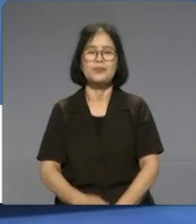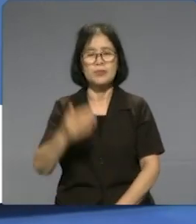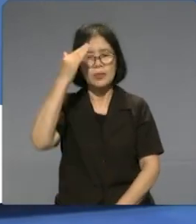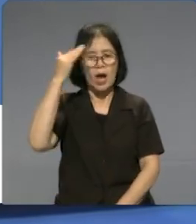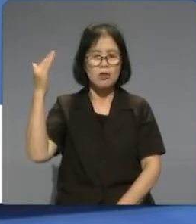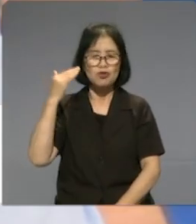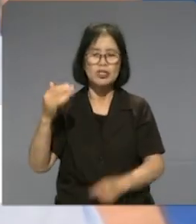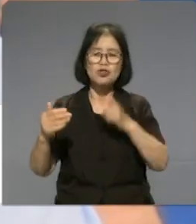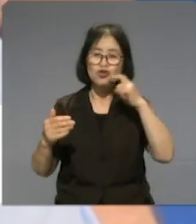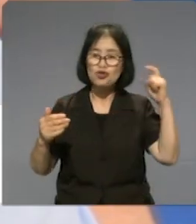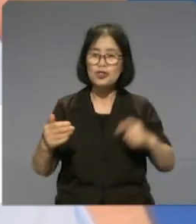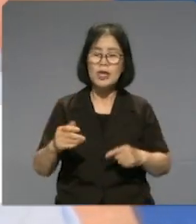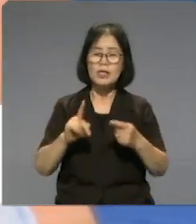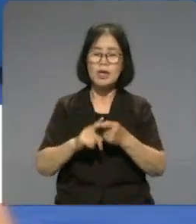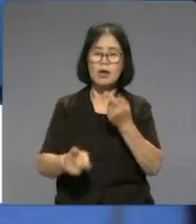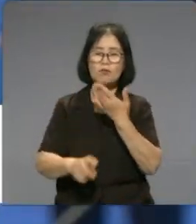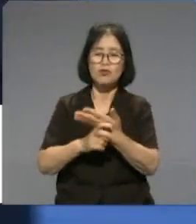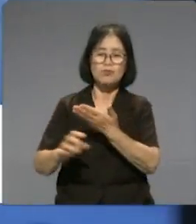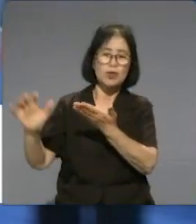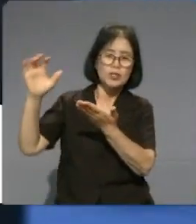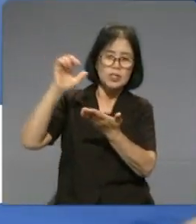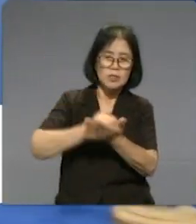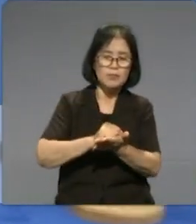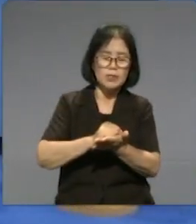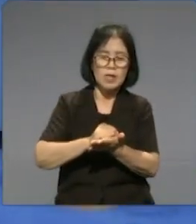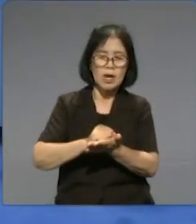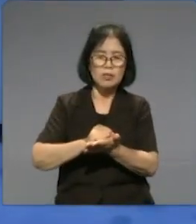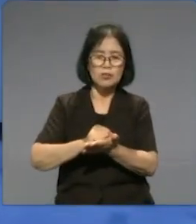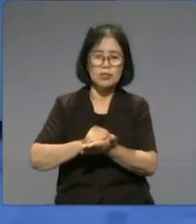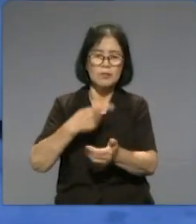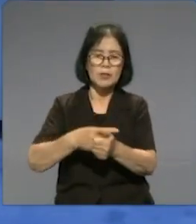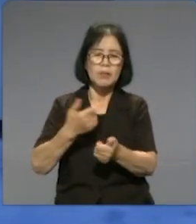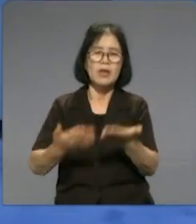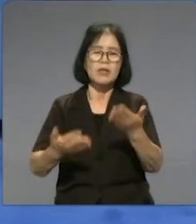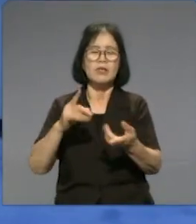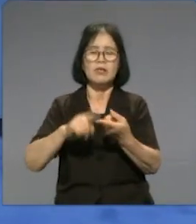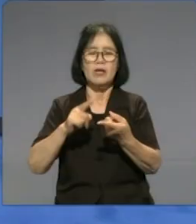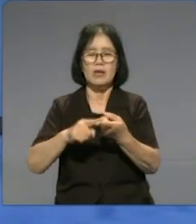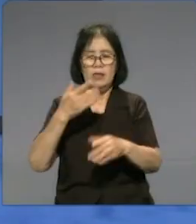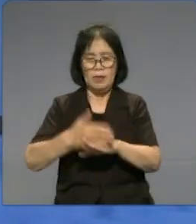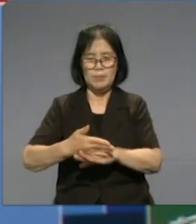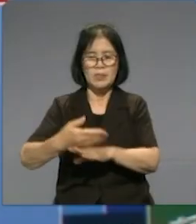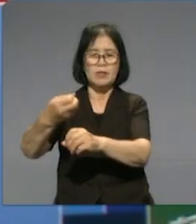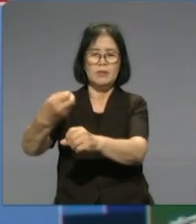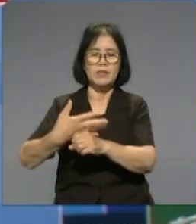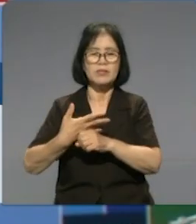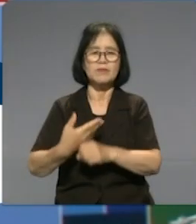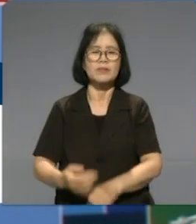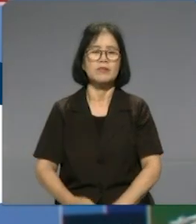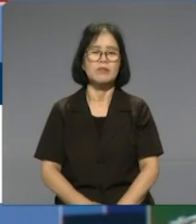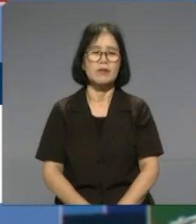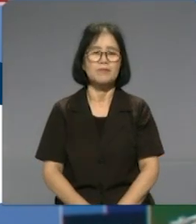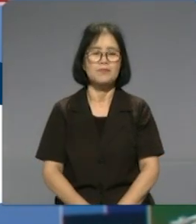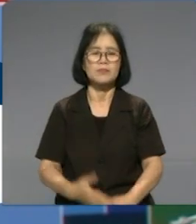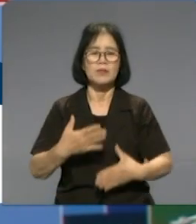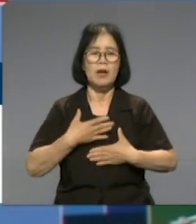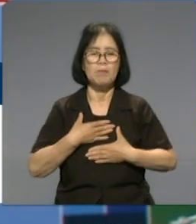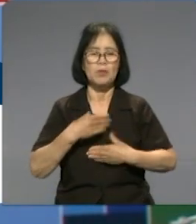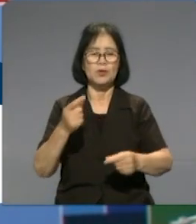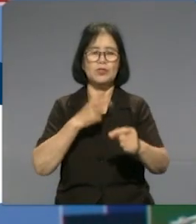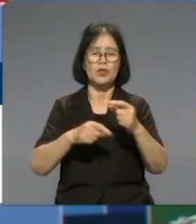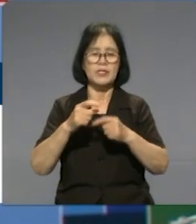한국이 우크라이나에 대한 불법 침략을 비판한 데 대해 감사를 표했습니다. Not regional security